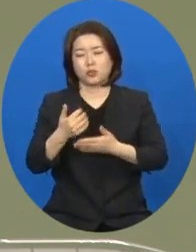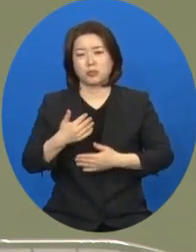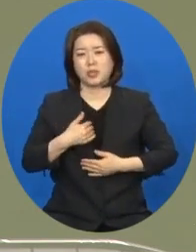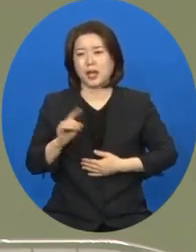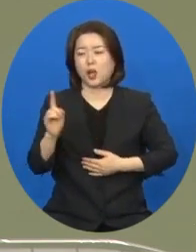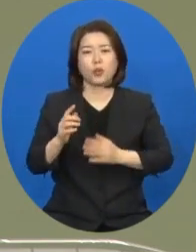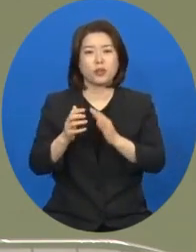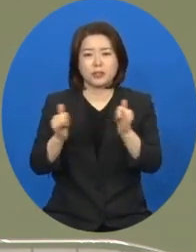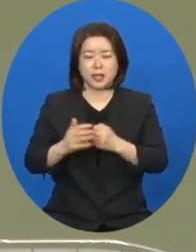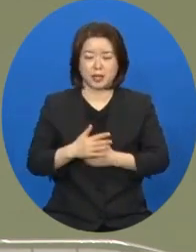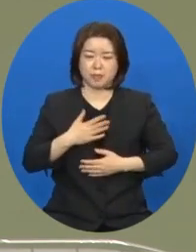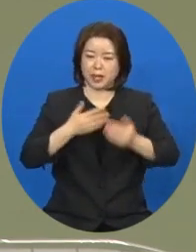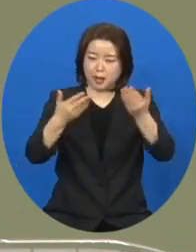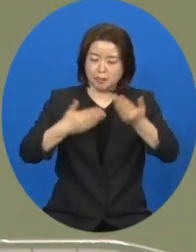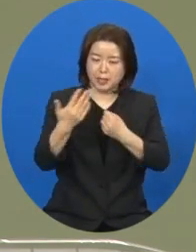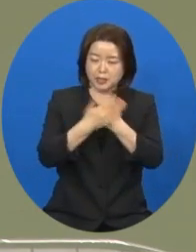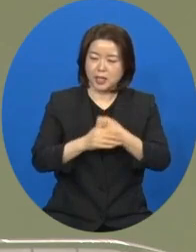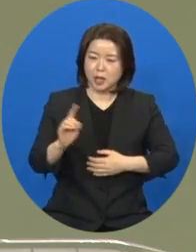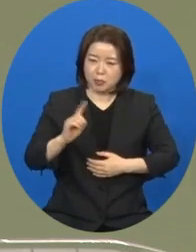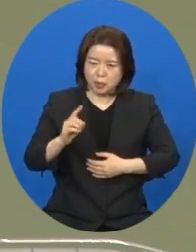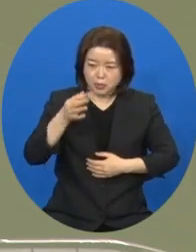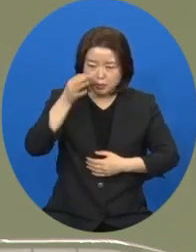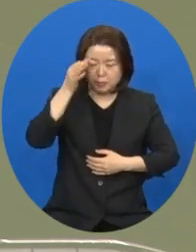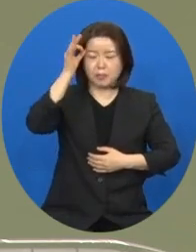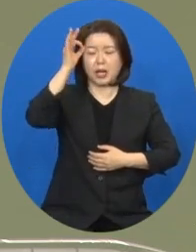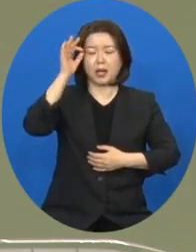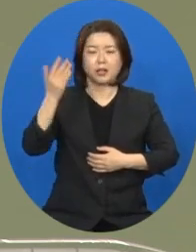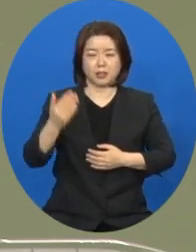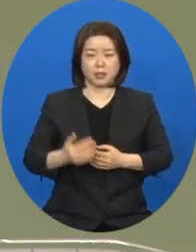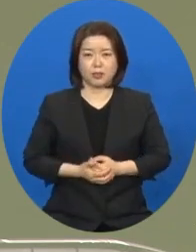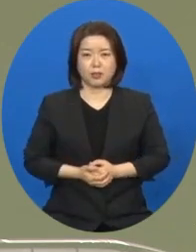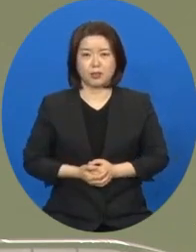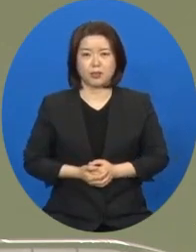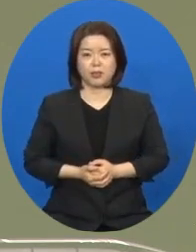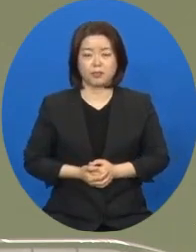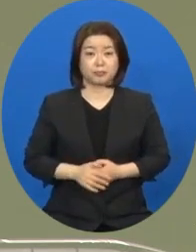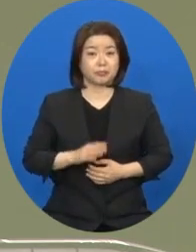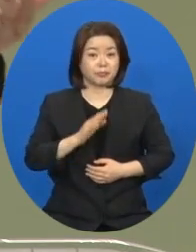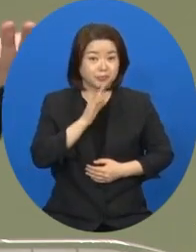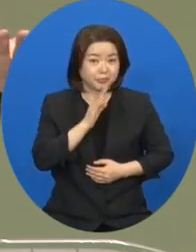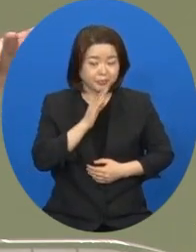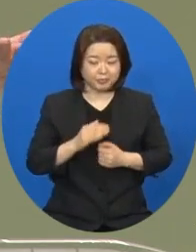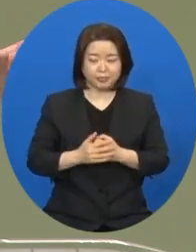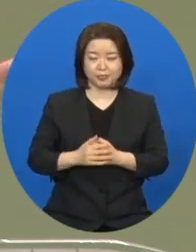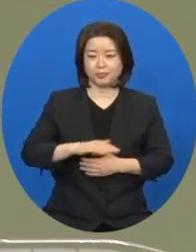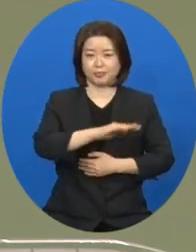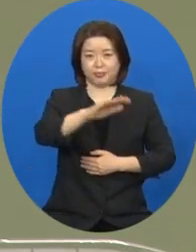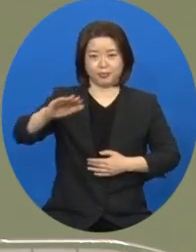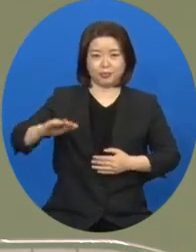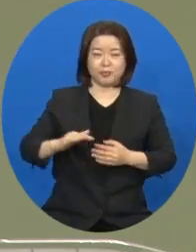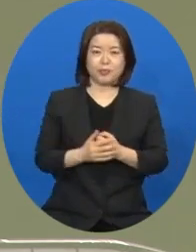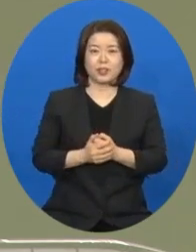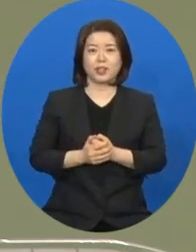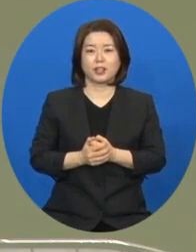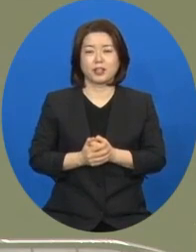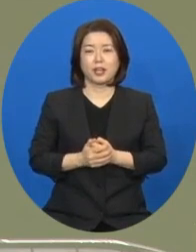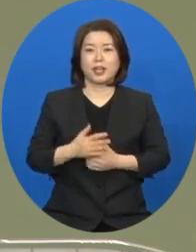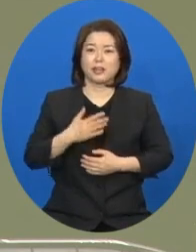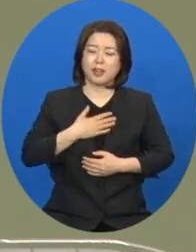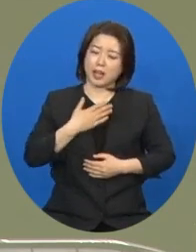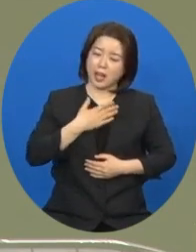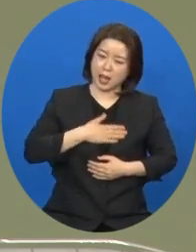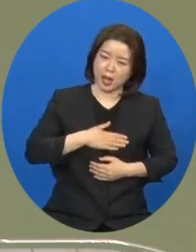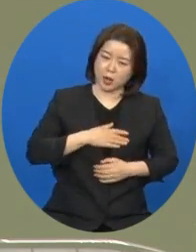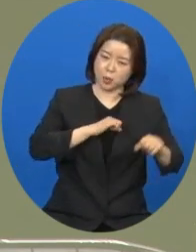내가 받은 은혜가 뭔지 깨닫게 돼요. 실제로 우리는 내가 알고 지었던